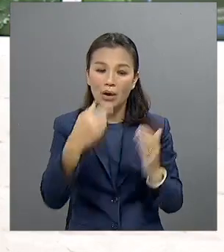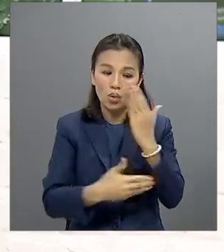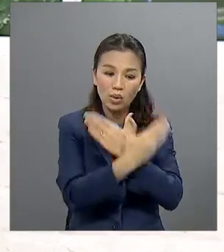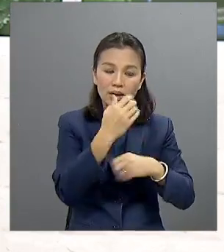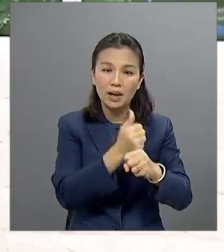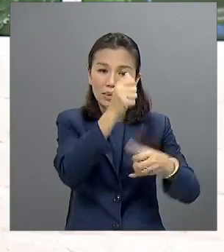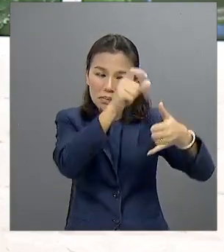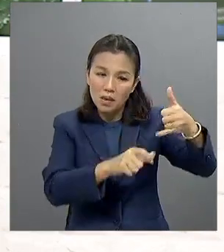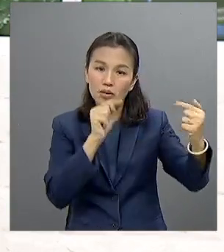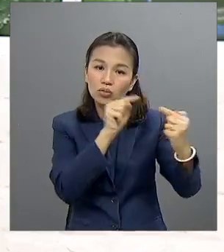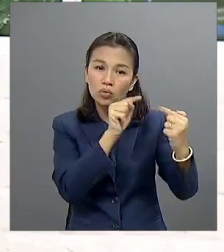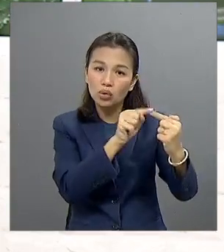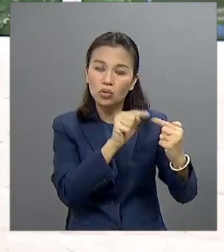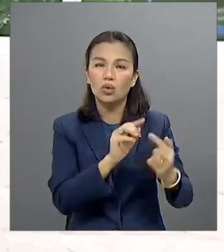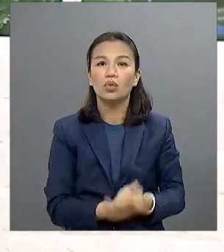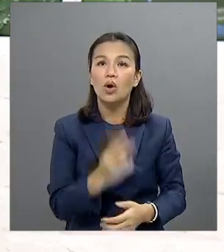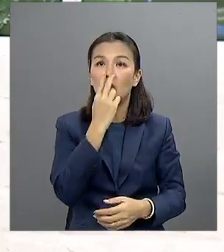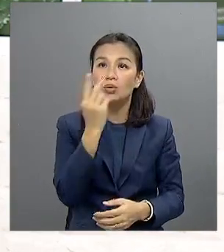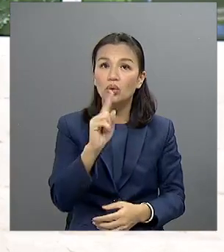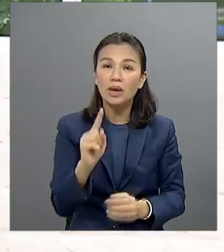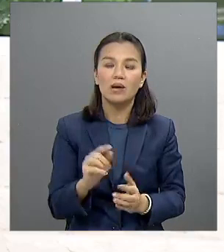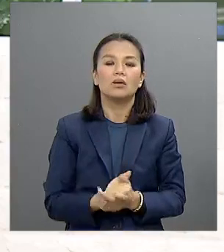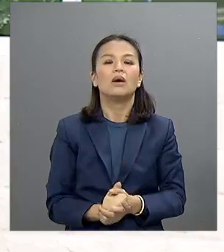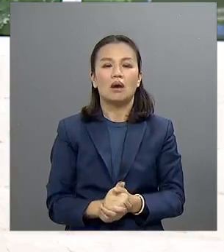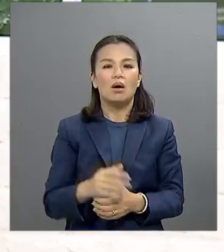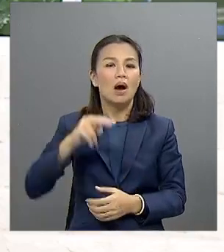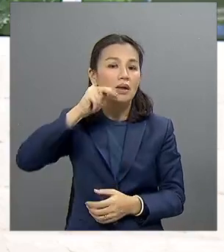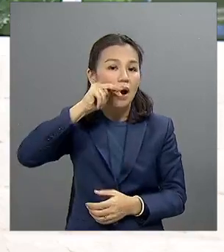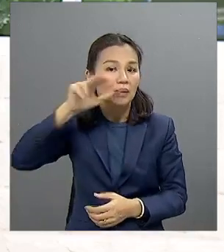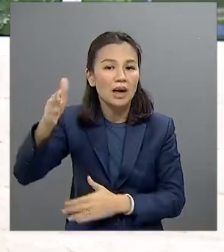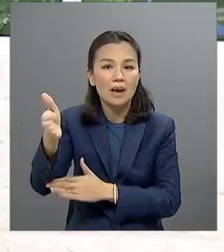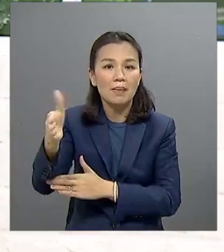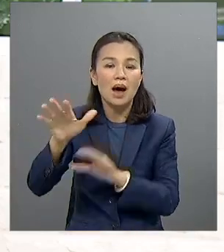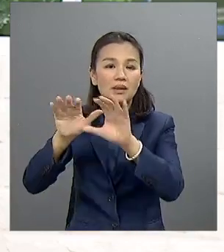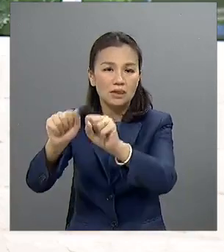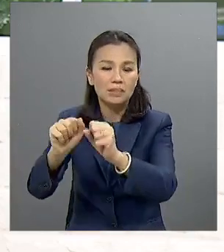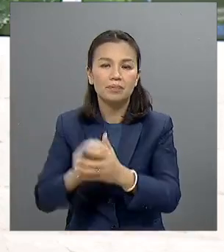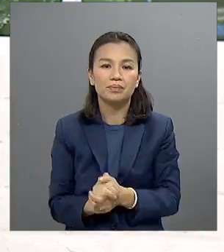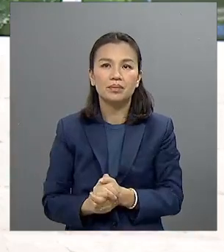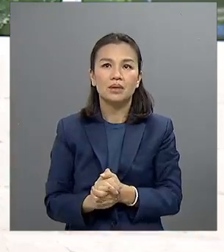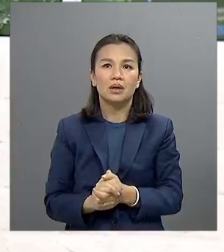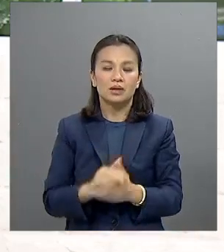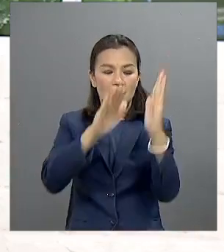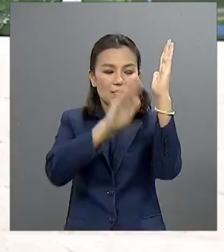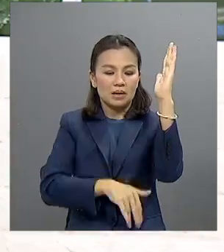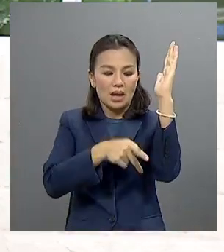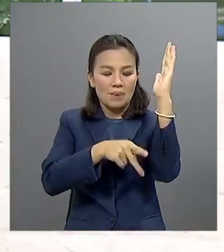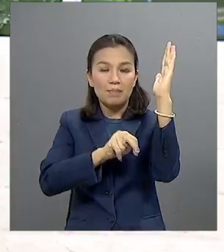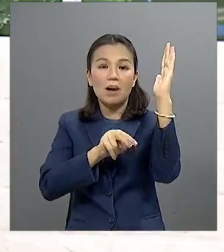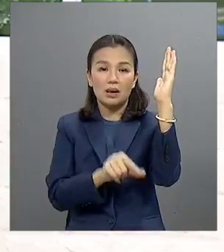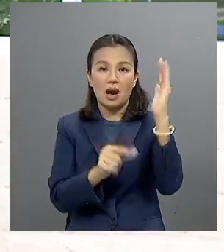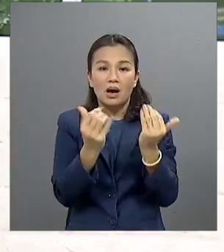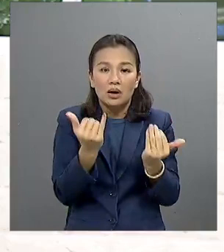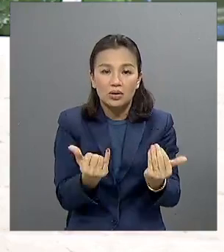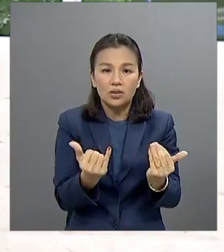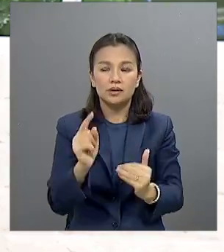มาดูวิถีชีวิตของชาวประมงกันหน่อยตอนนี้ก็ลำบากลำบนอยู่เหมือนกันนะคะชาวประมงที่พังงาค่ะเพราะว่าตอนนี้เขาต้อง